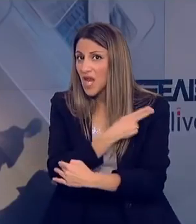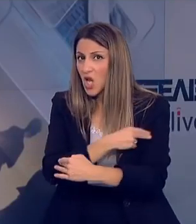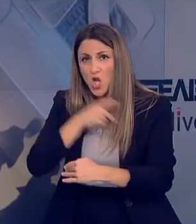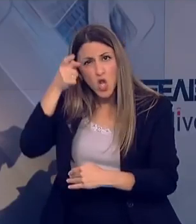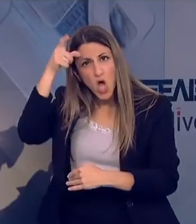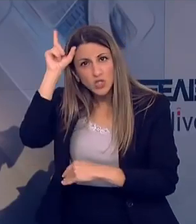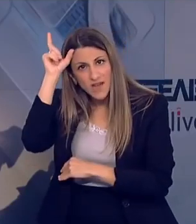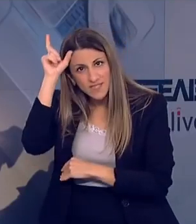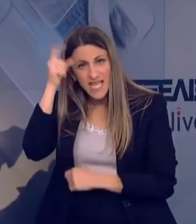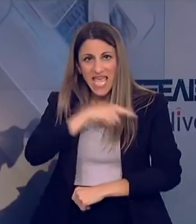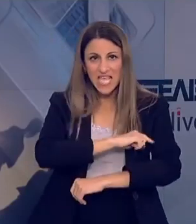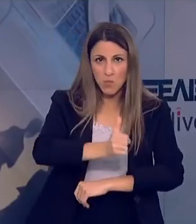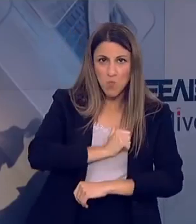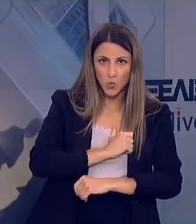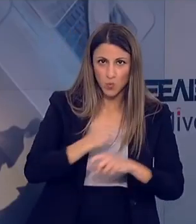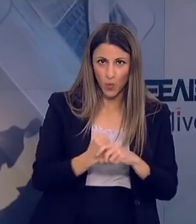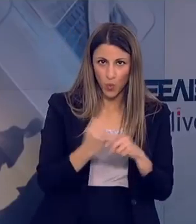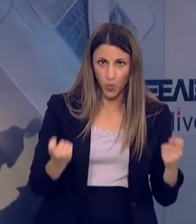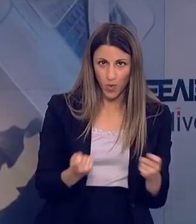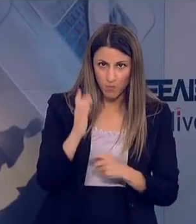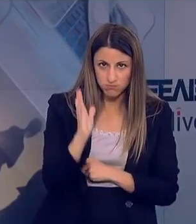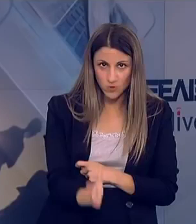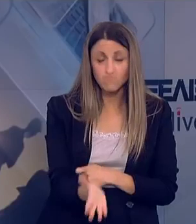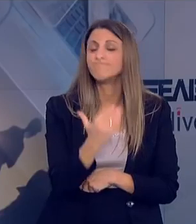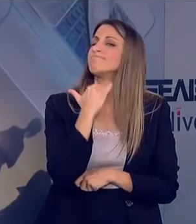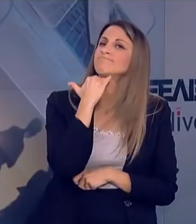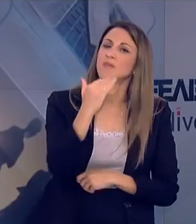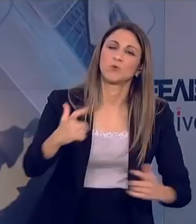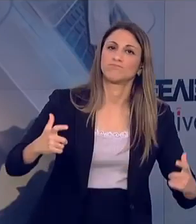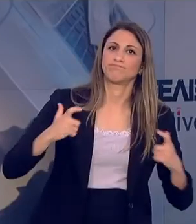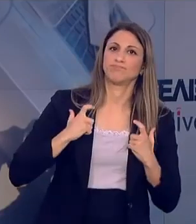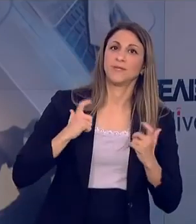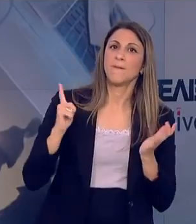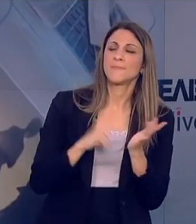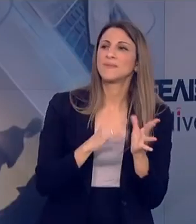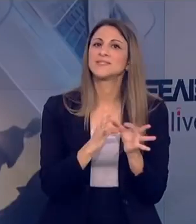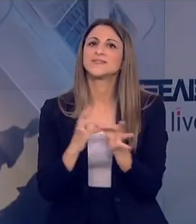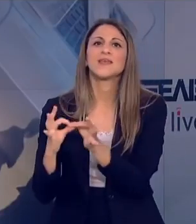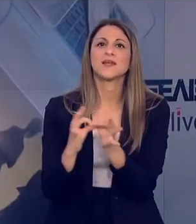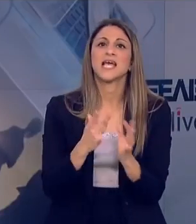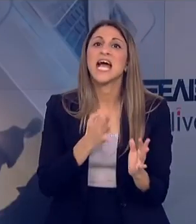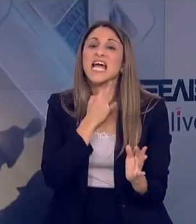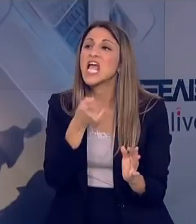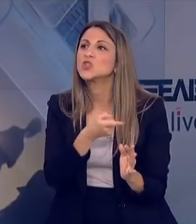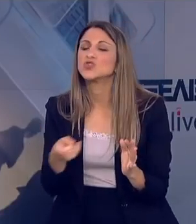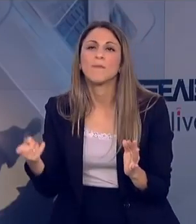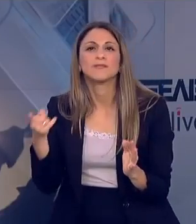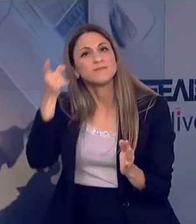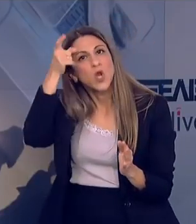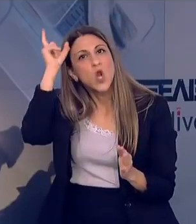προσωπικό δεν υπάρχουμε, δεν μπορούμε να λειτουργήσουμε στο βαθμό που πρέπει. Κάποια στιγμή, σαν